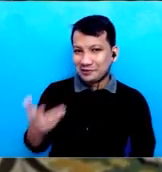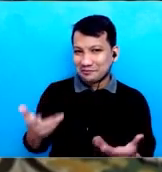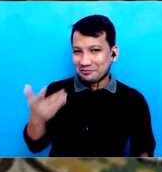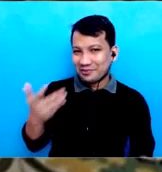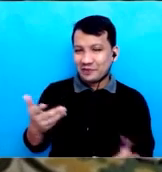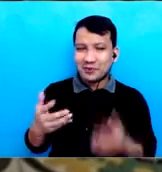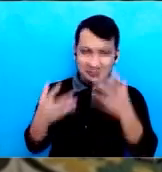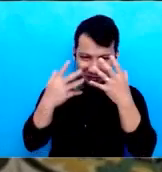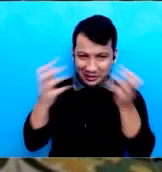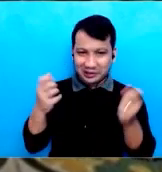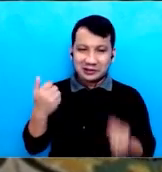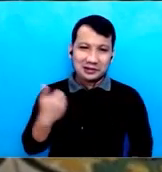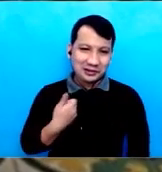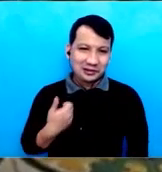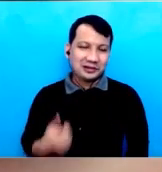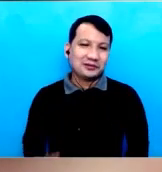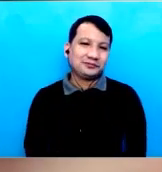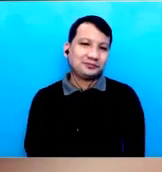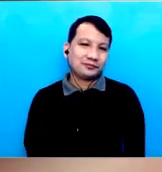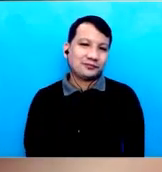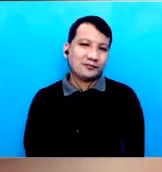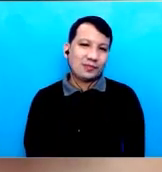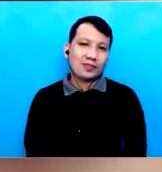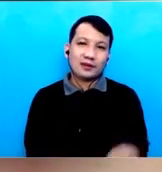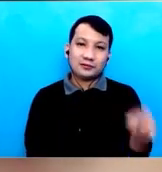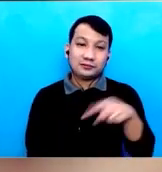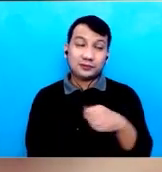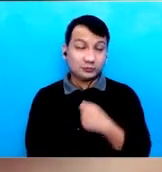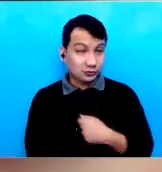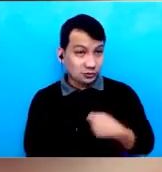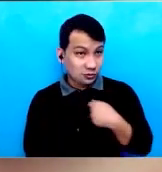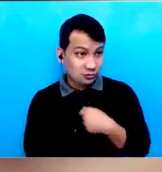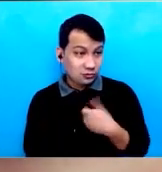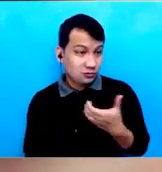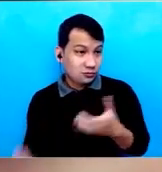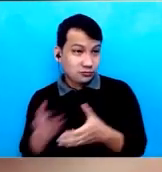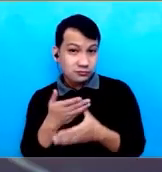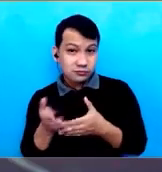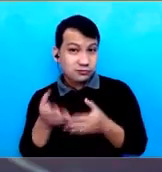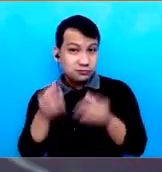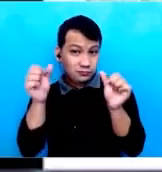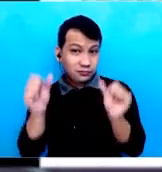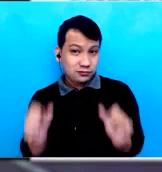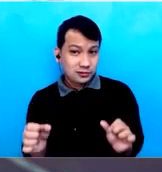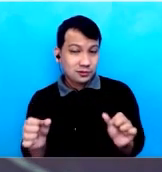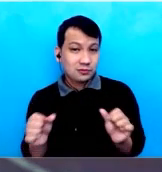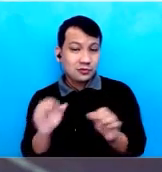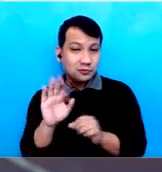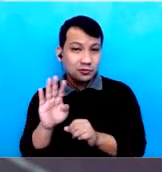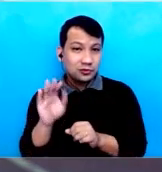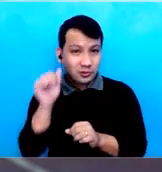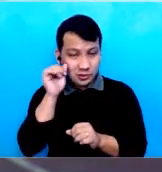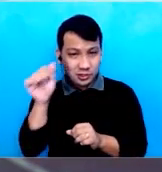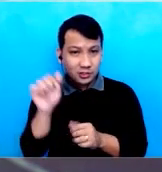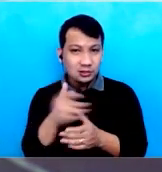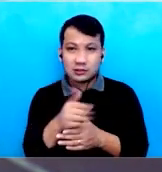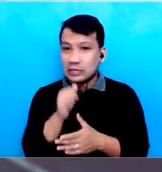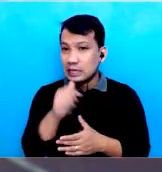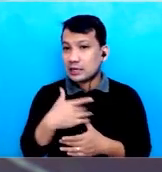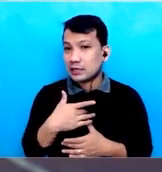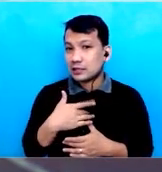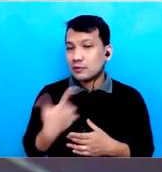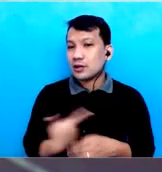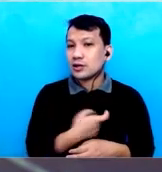kanya. And also kay Kylie, I'm sorry kung shinare ko yung statement na yun. It's not my intention to hurt